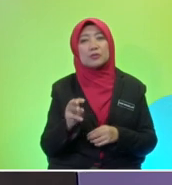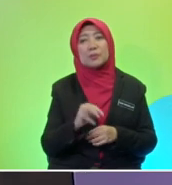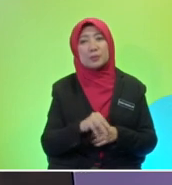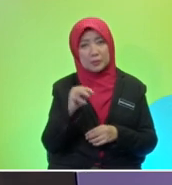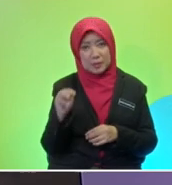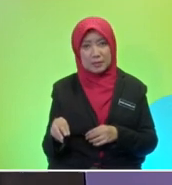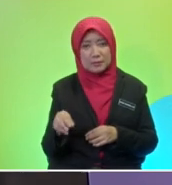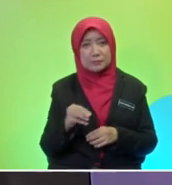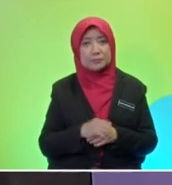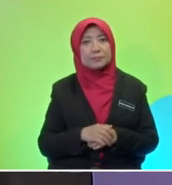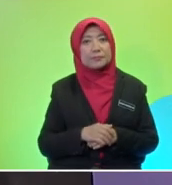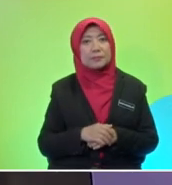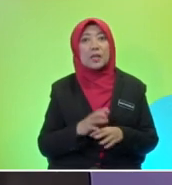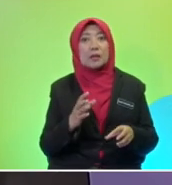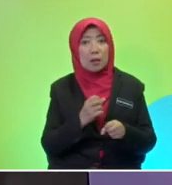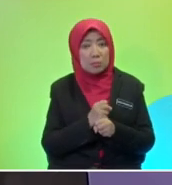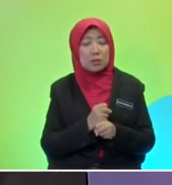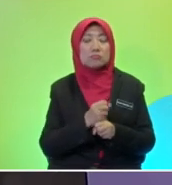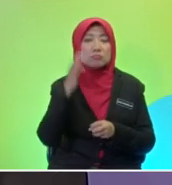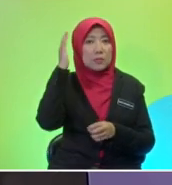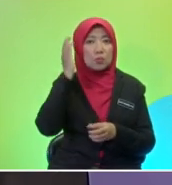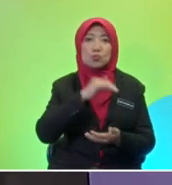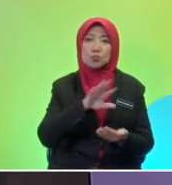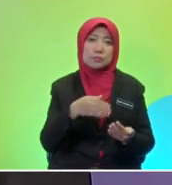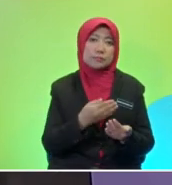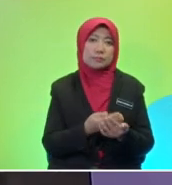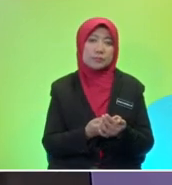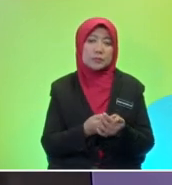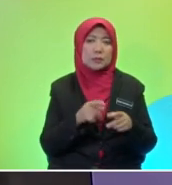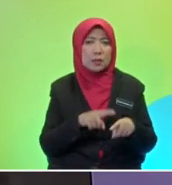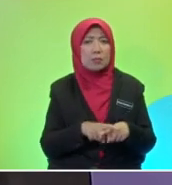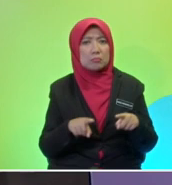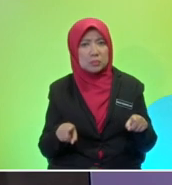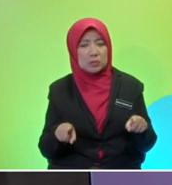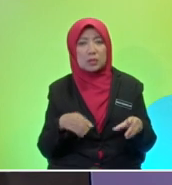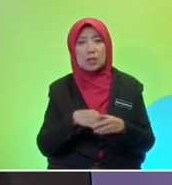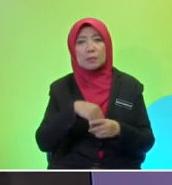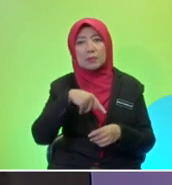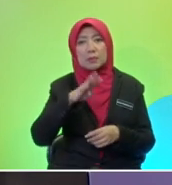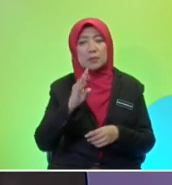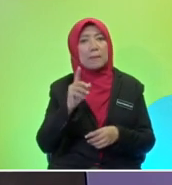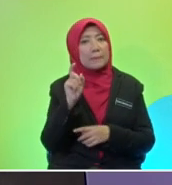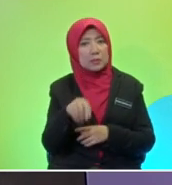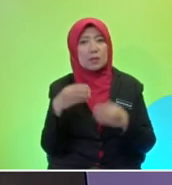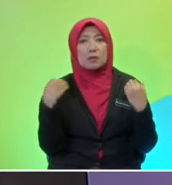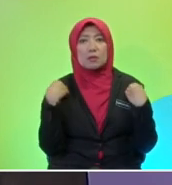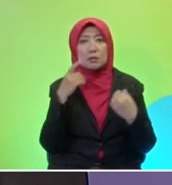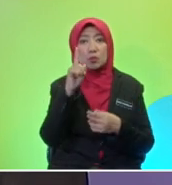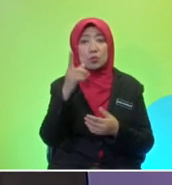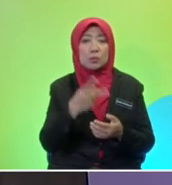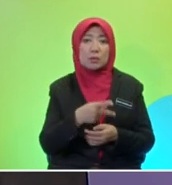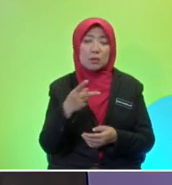Oke tetapi dalam membuat kita harus ada juga tentang profesional